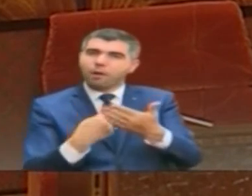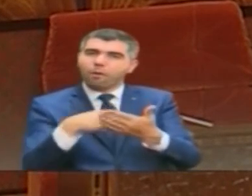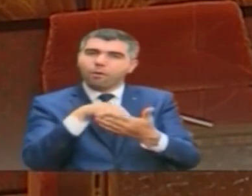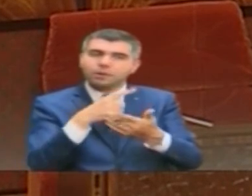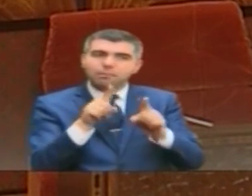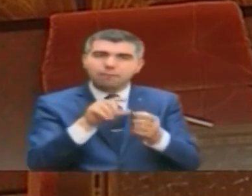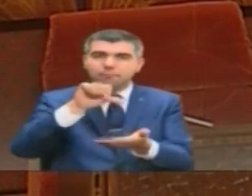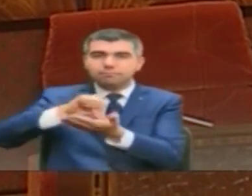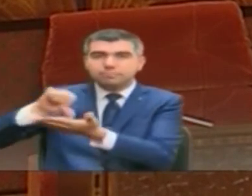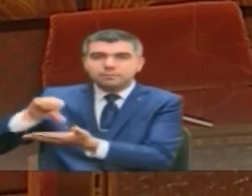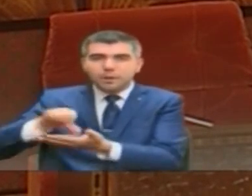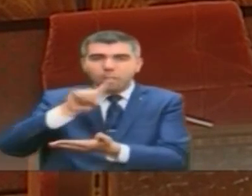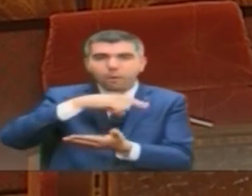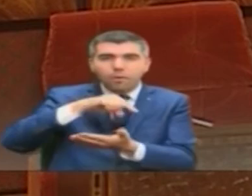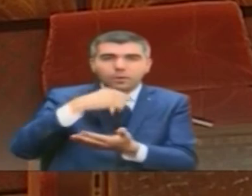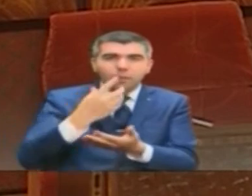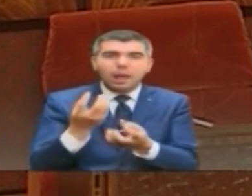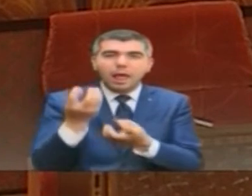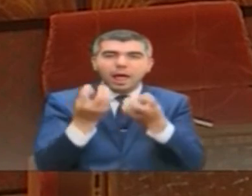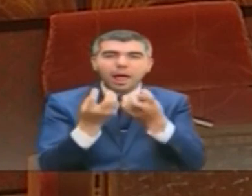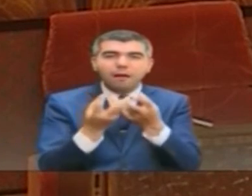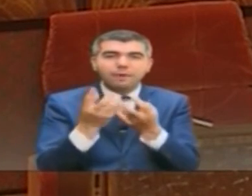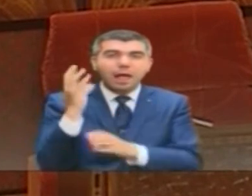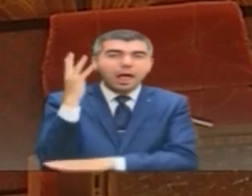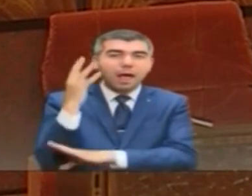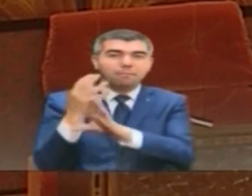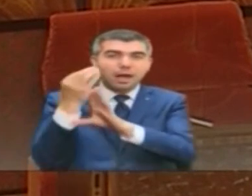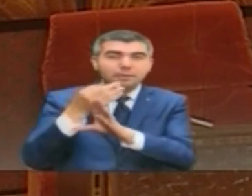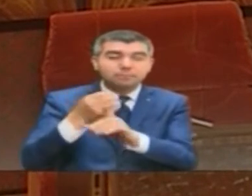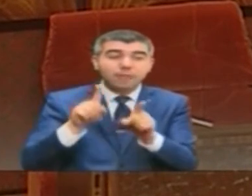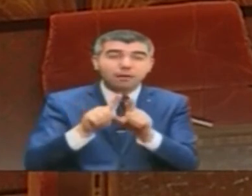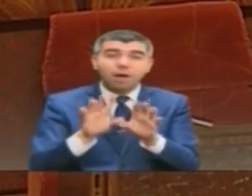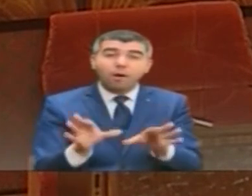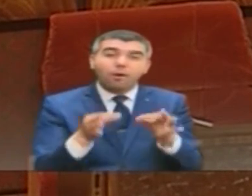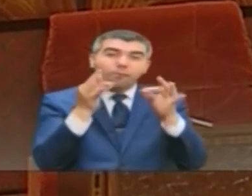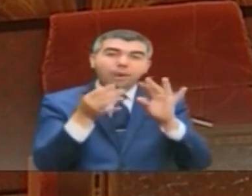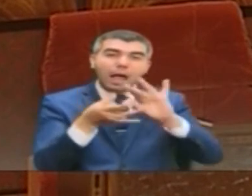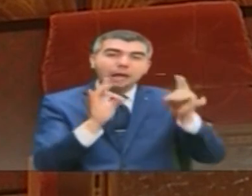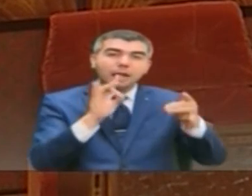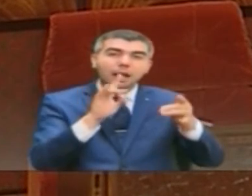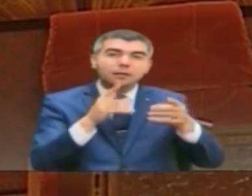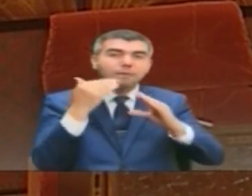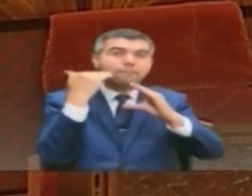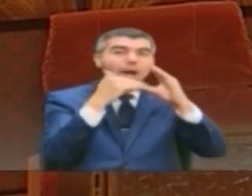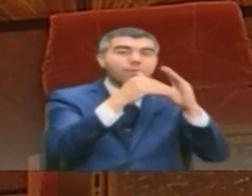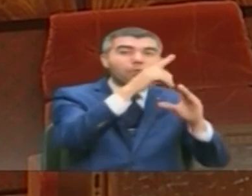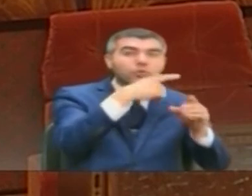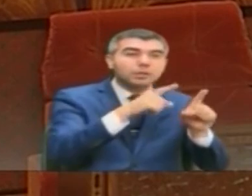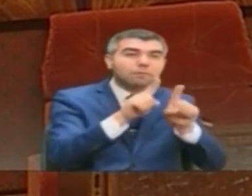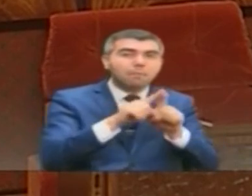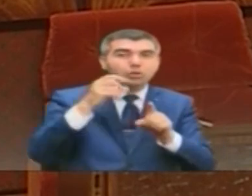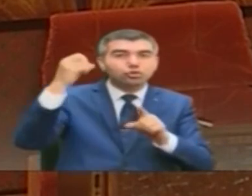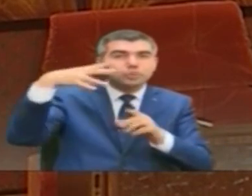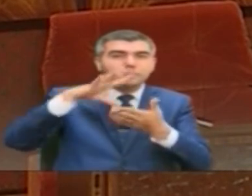الغبيه الاكثر تعرضا لمخاط الحرائق يتم ضبطه وتحينه بتعاون مع مديريه الارصاد الجويه